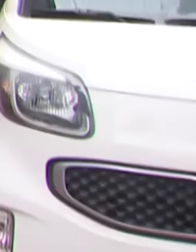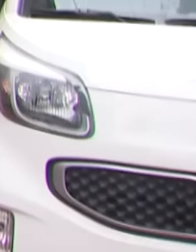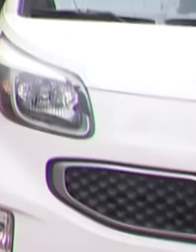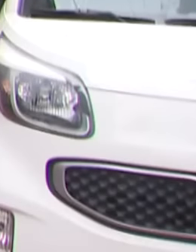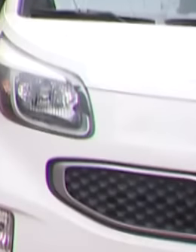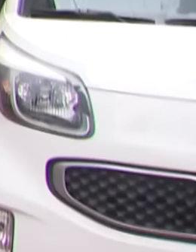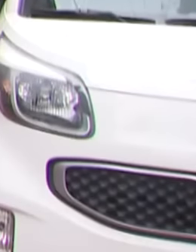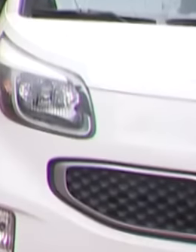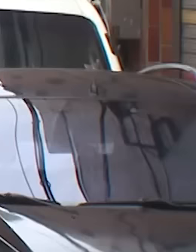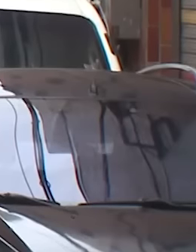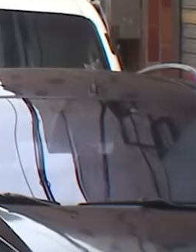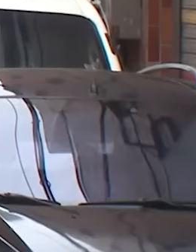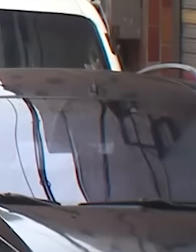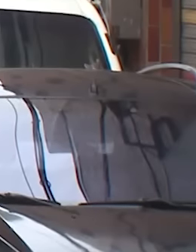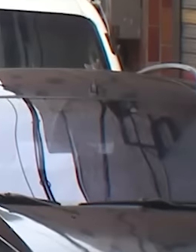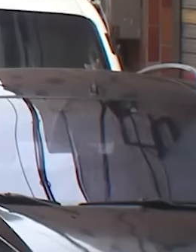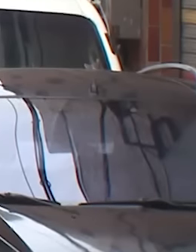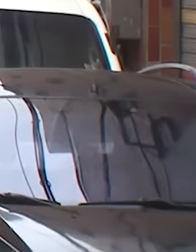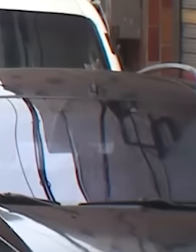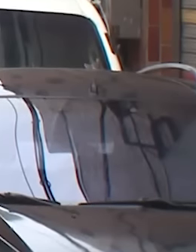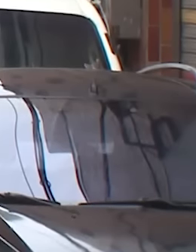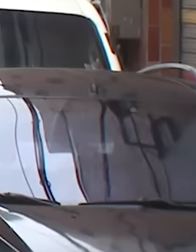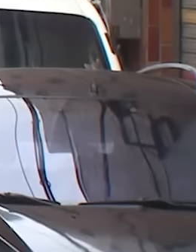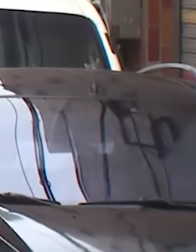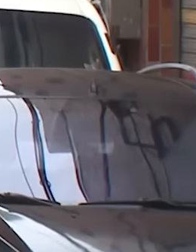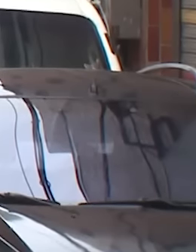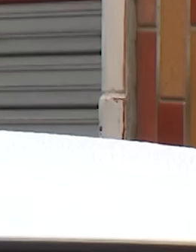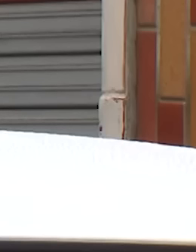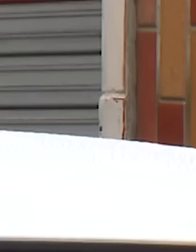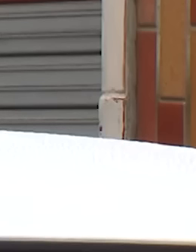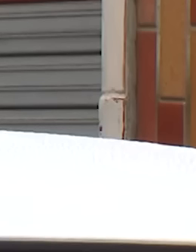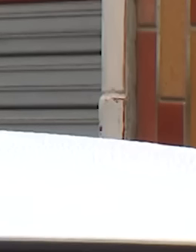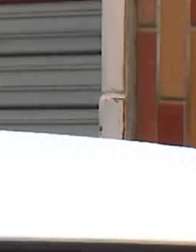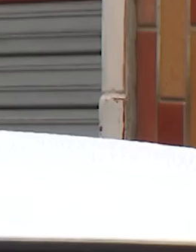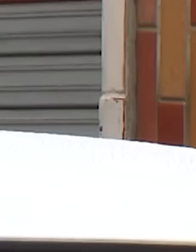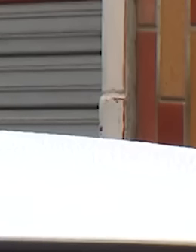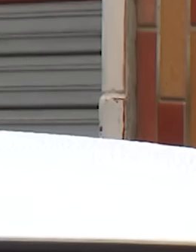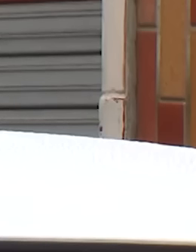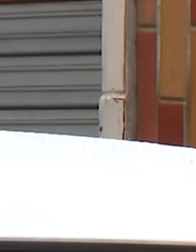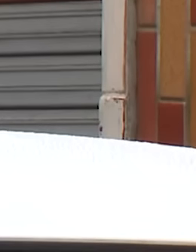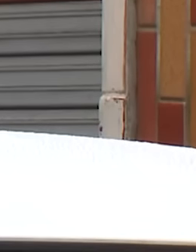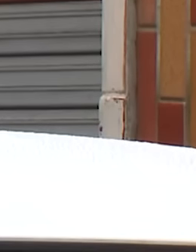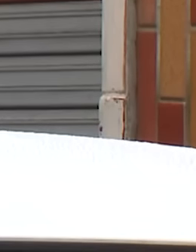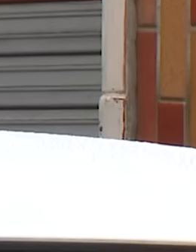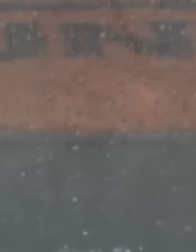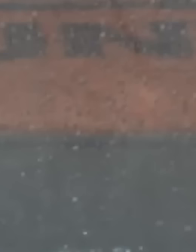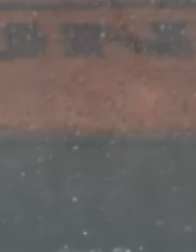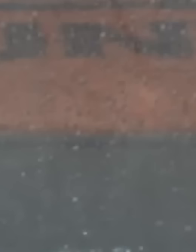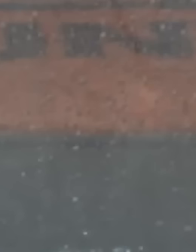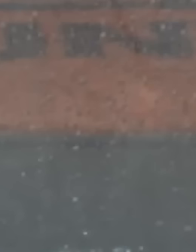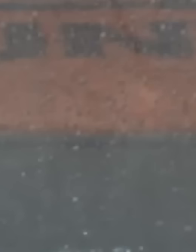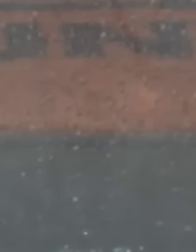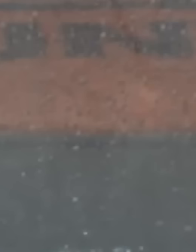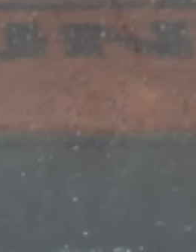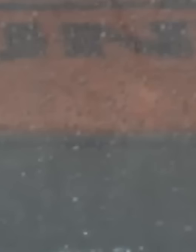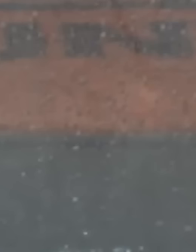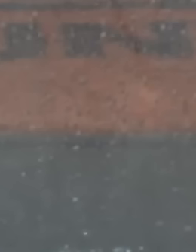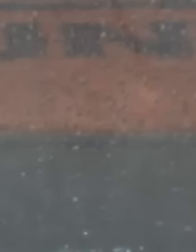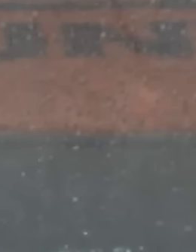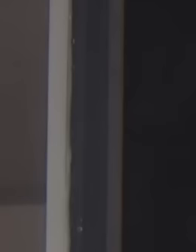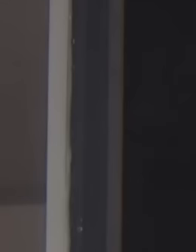춘천시청 근처 상가입니다. 200m 길이의 거리를 걷다 보면 문을 연 점포는 절반 정도에 불과하고 오랫동안